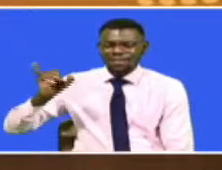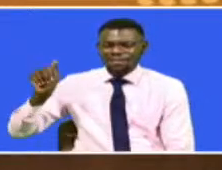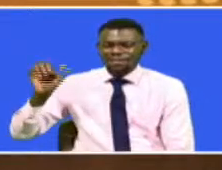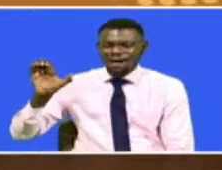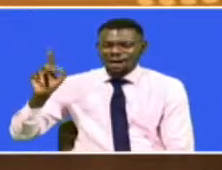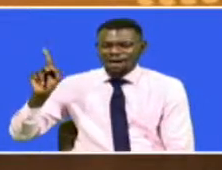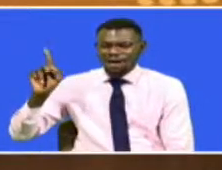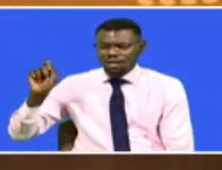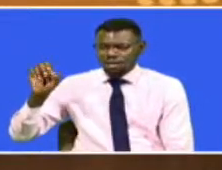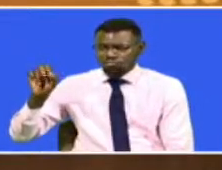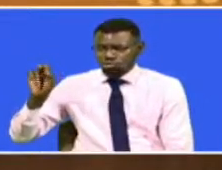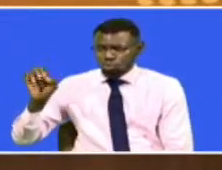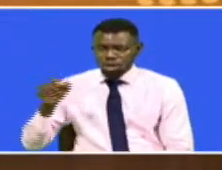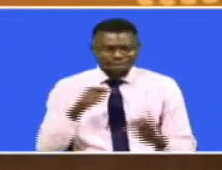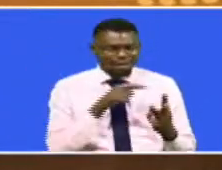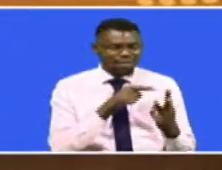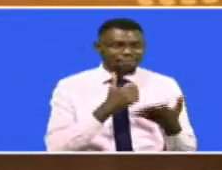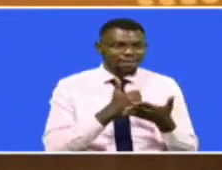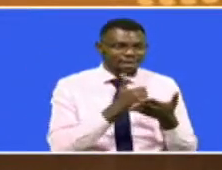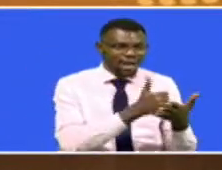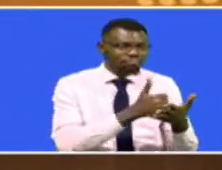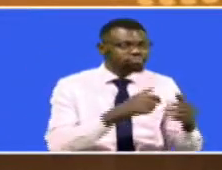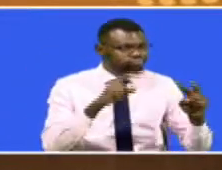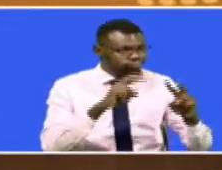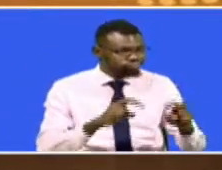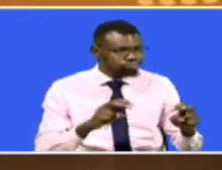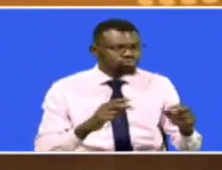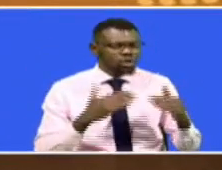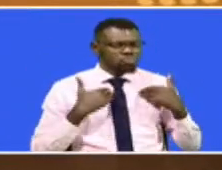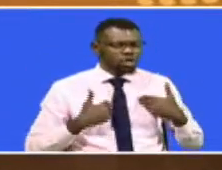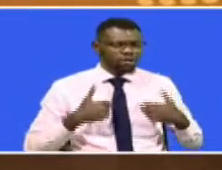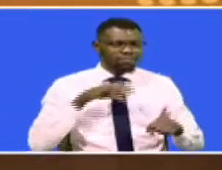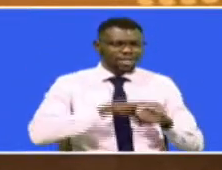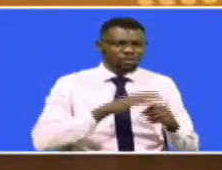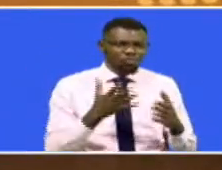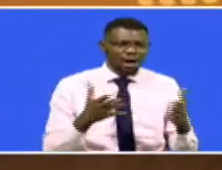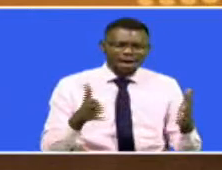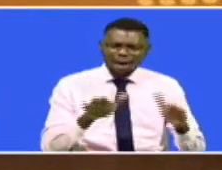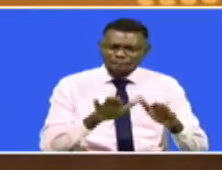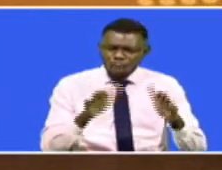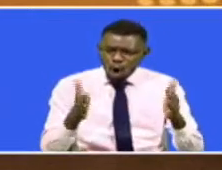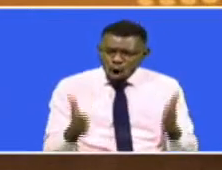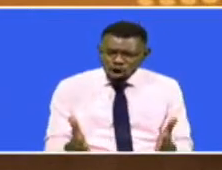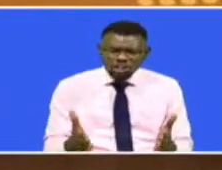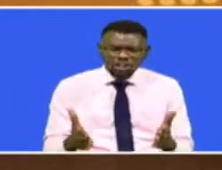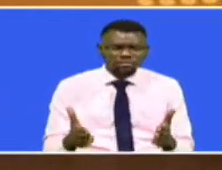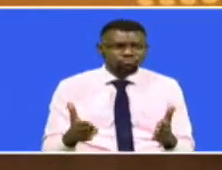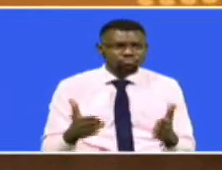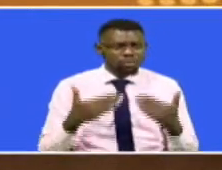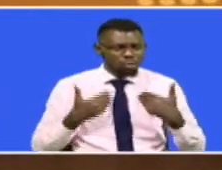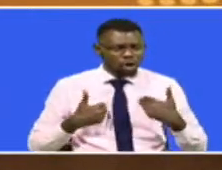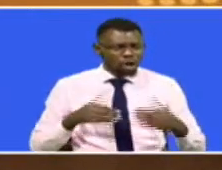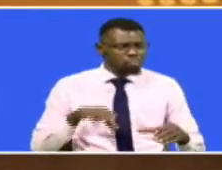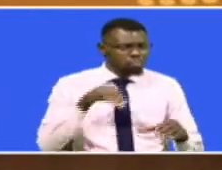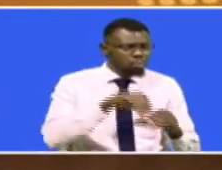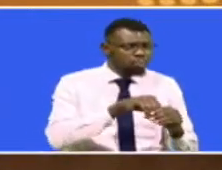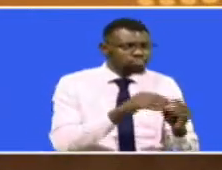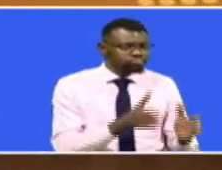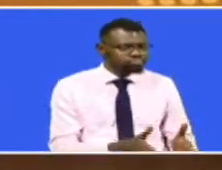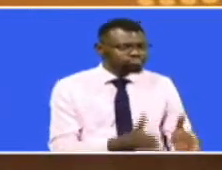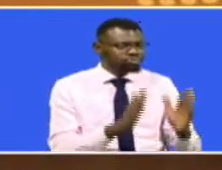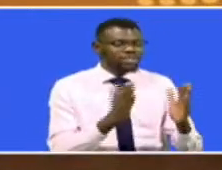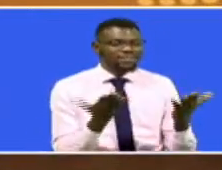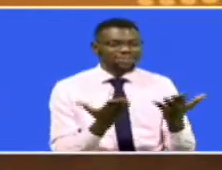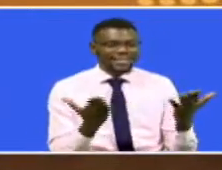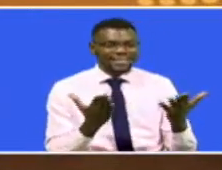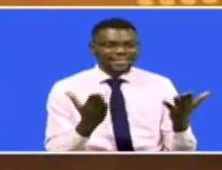katika uchunguzi huu. Mwili wa Chiloba ulipatikana ndani ya sanduku la mabati kando ya barabara ya Kipkenyo inayoelekea katika